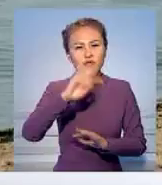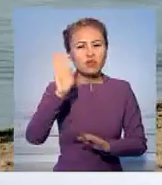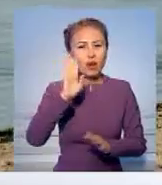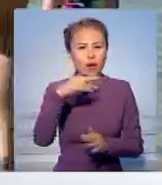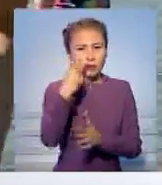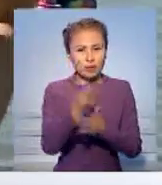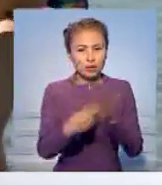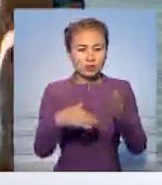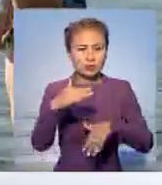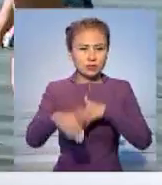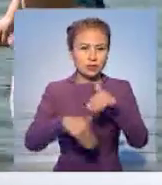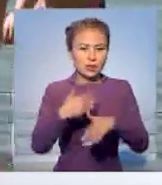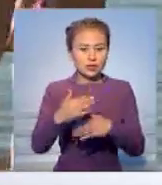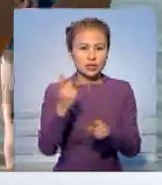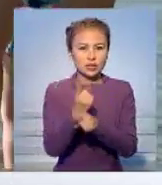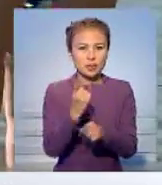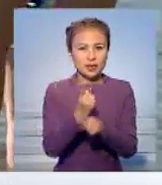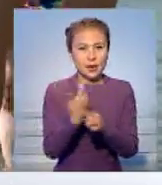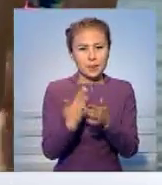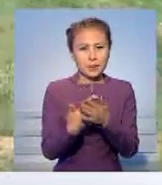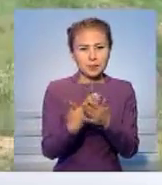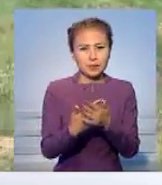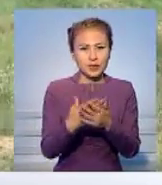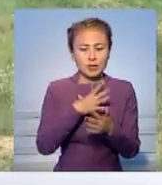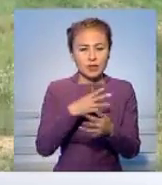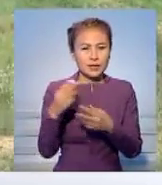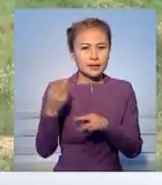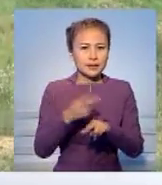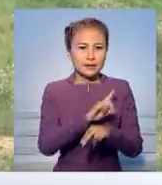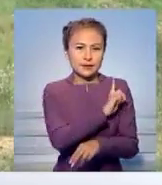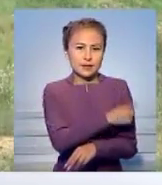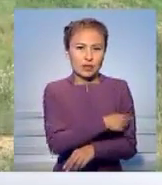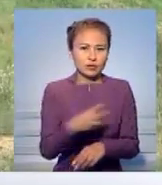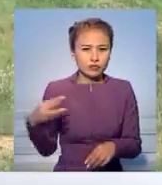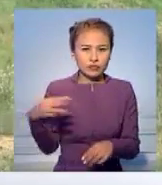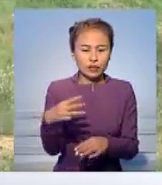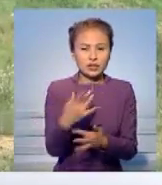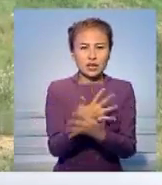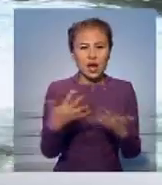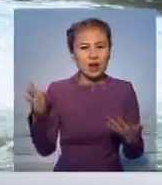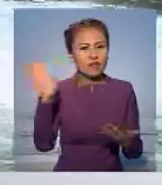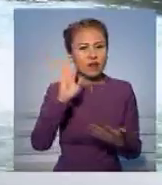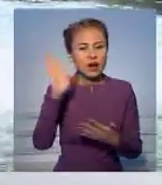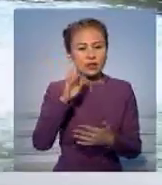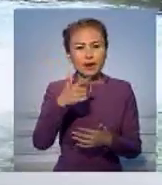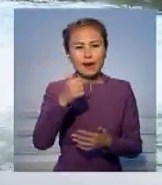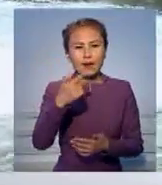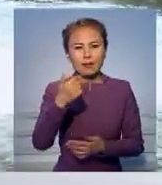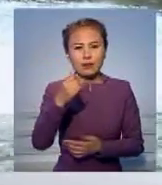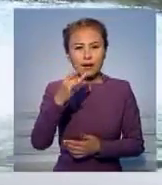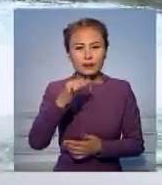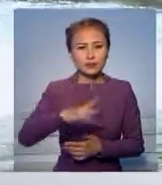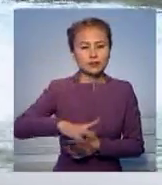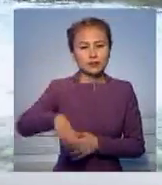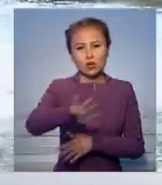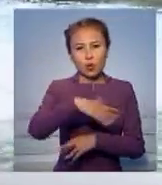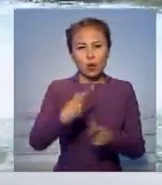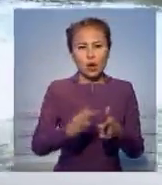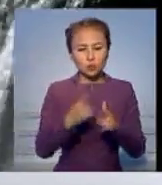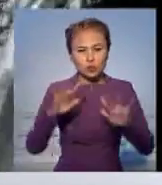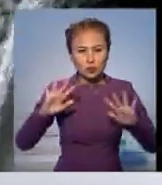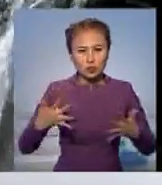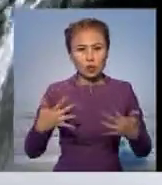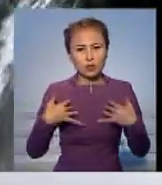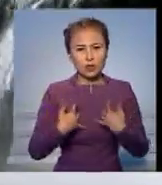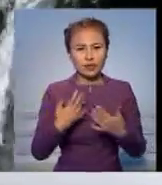суға шомылуға арналмаған орында болған. Мысалы, ағысы қатты Гагарин бөгеті қазір жұрттың көп жиналатын демалыс орнына айналды. Соңғы қайғылы